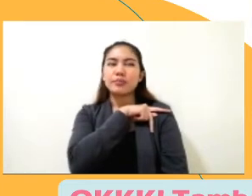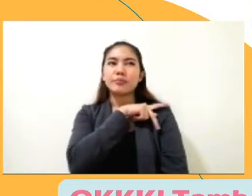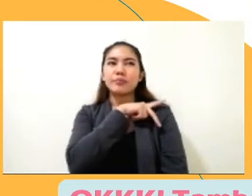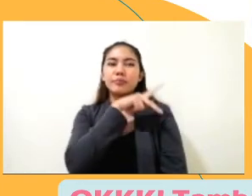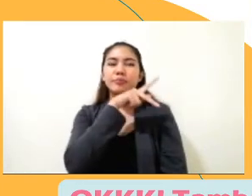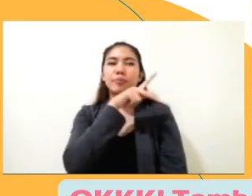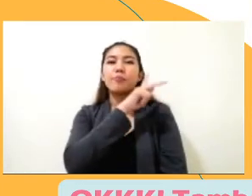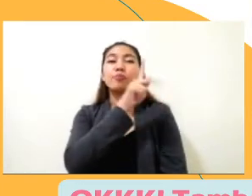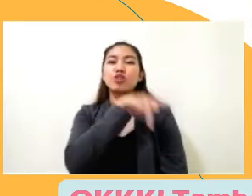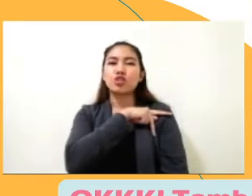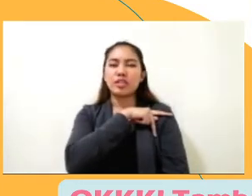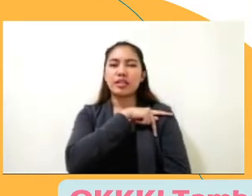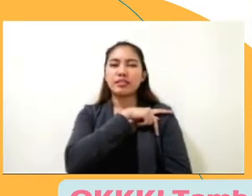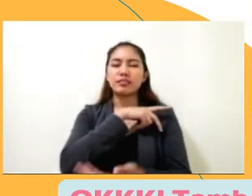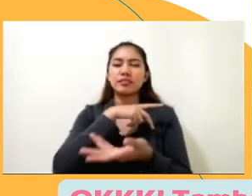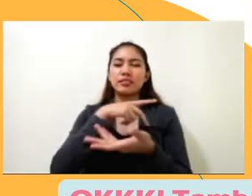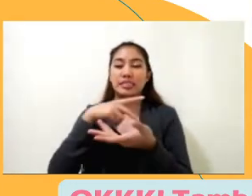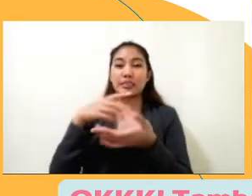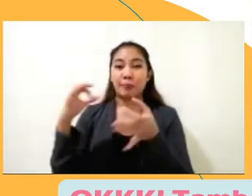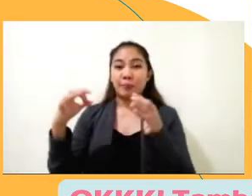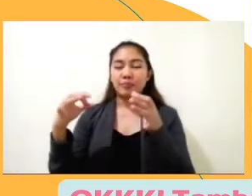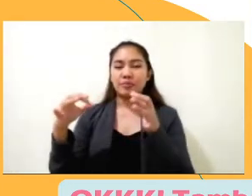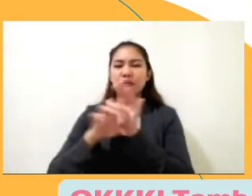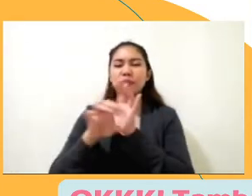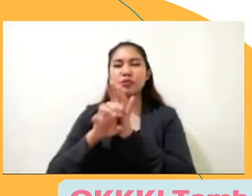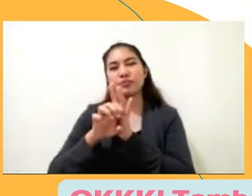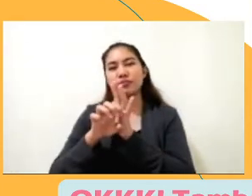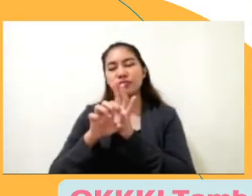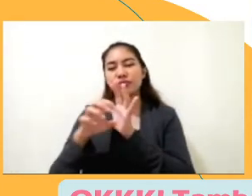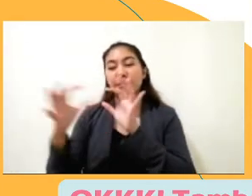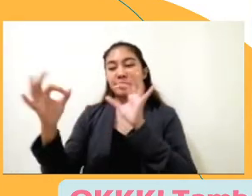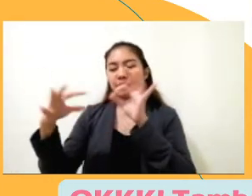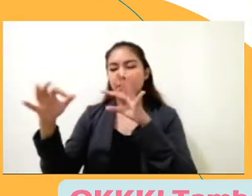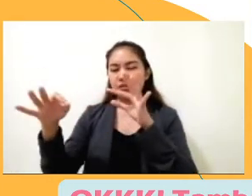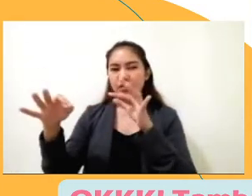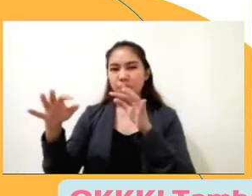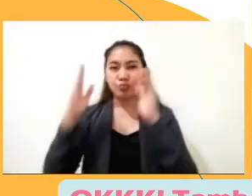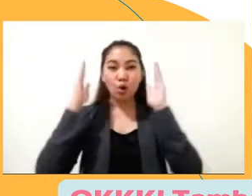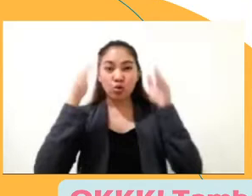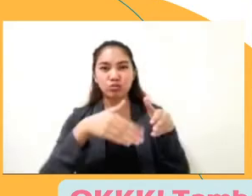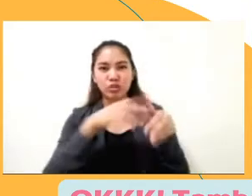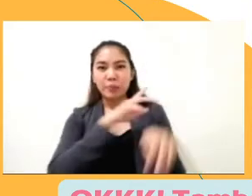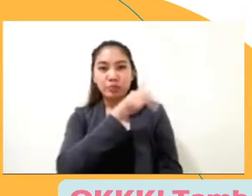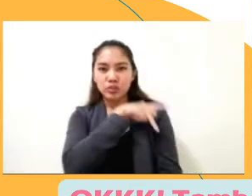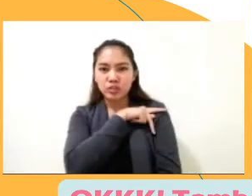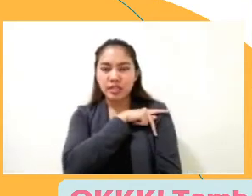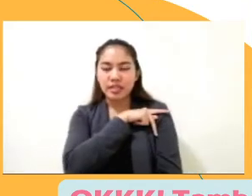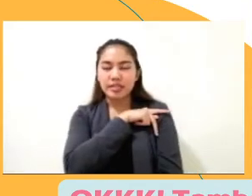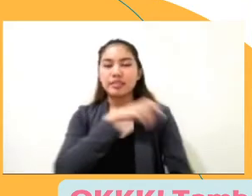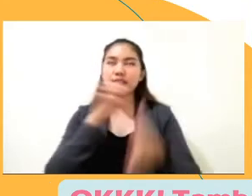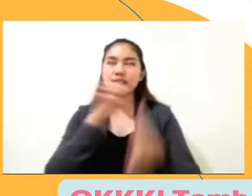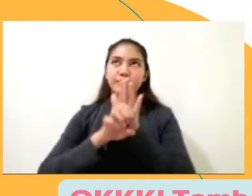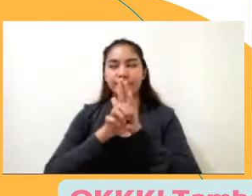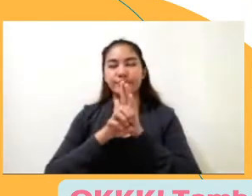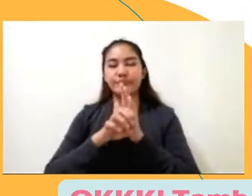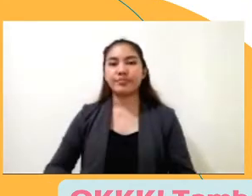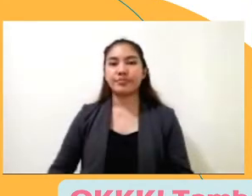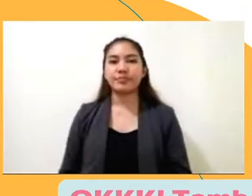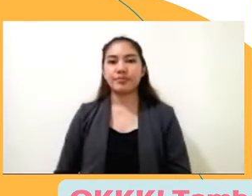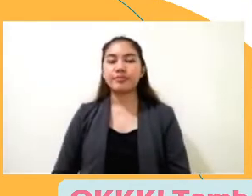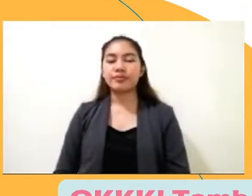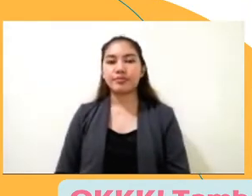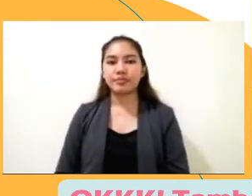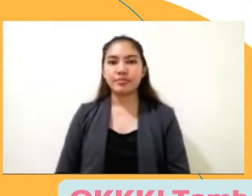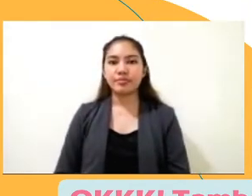hindi ko na siya, iseset aside ko na siya. Kumbaga kasi, pwede kasi na, kunwari, sige, kunwari, tungkol